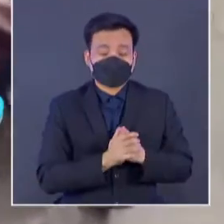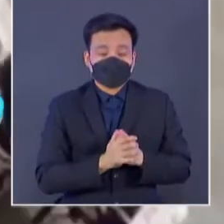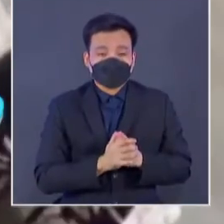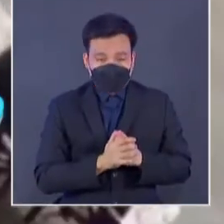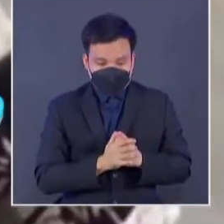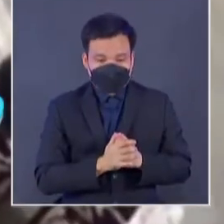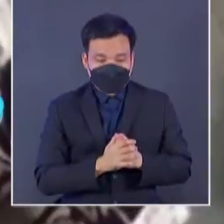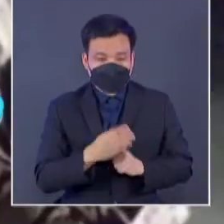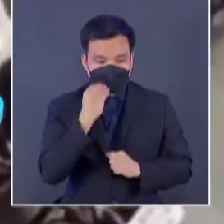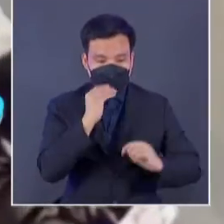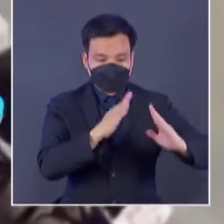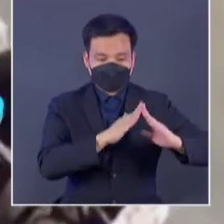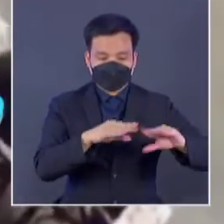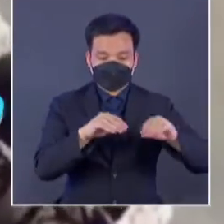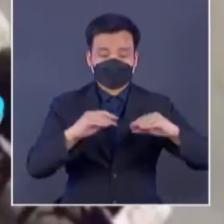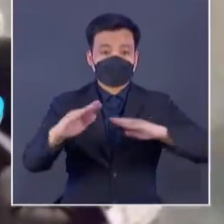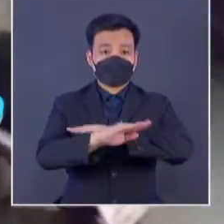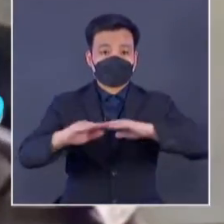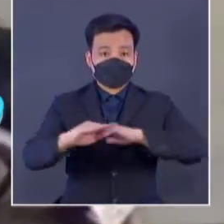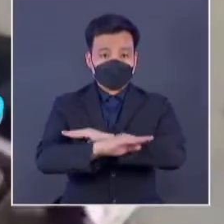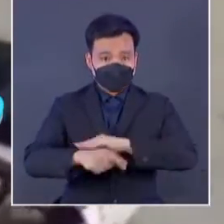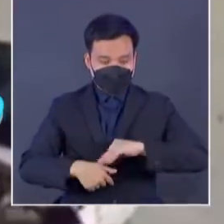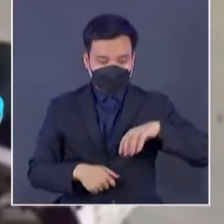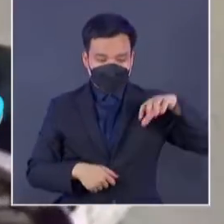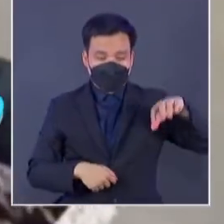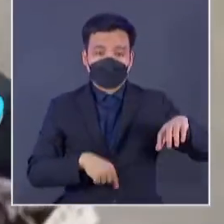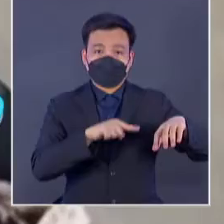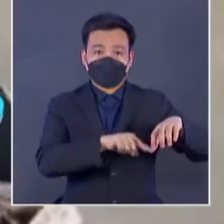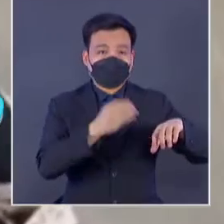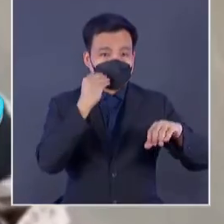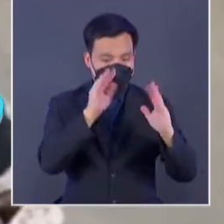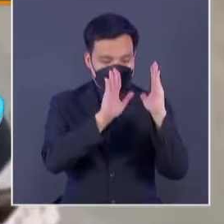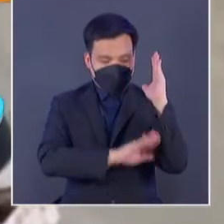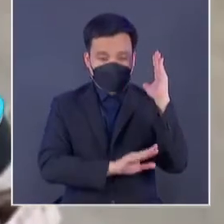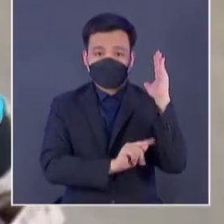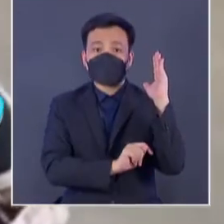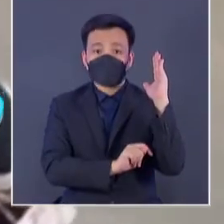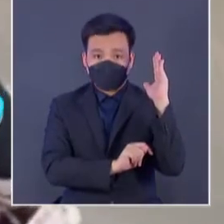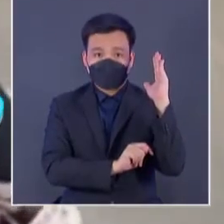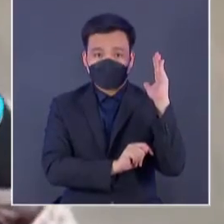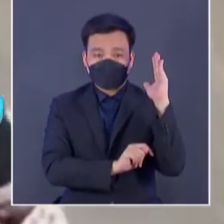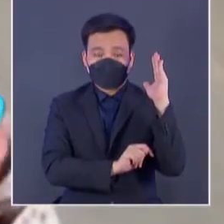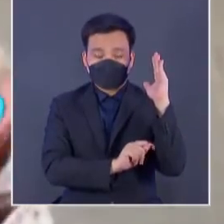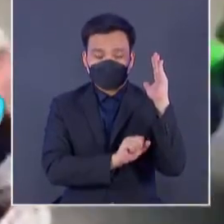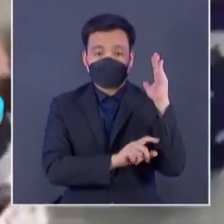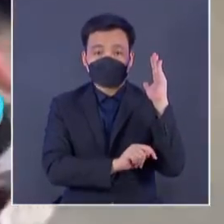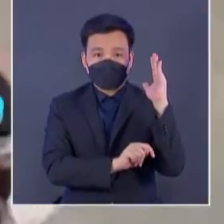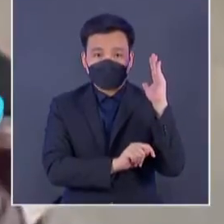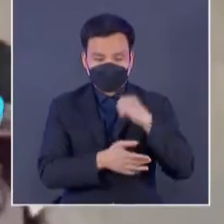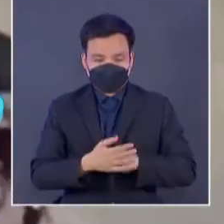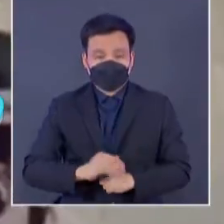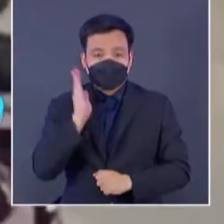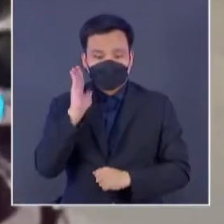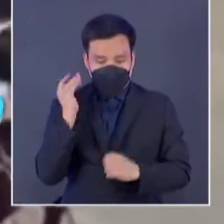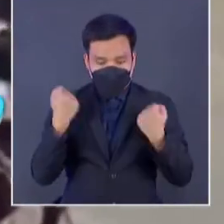ซึ่งบ้านหลังนี้ตั้งอยู่ริมถนนเรืองฤทธิ์จรูญครับตำบลพิมานอำเภอเมืองจังหวัดสตูลนะครับชายคนนี้เข้ามาเนี่ยถามหาตำรวจยศสารวั